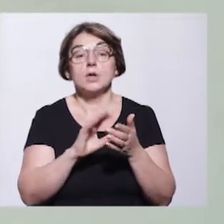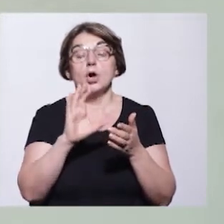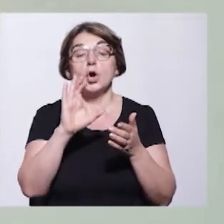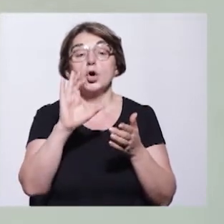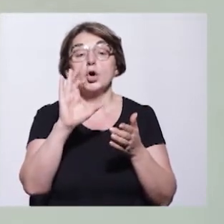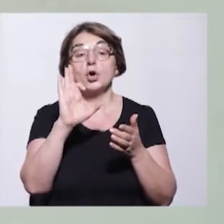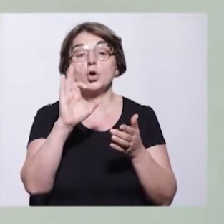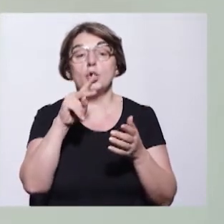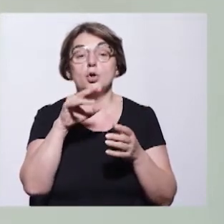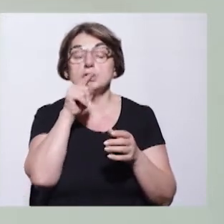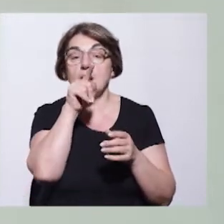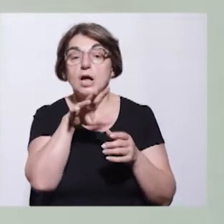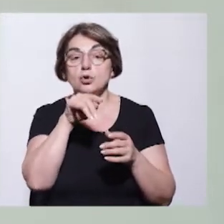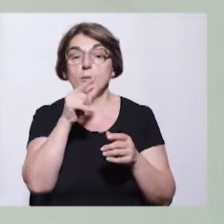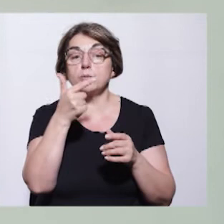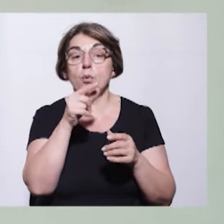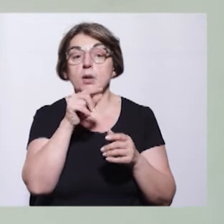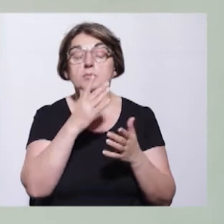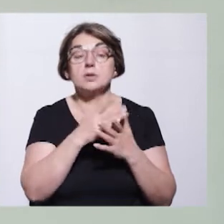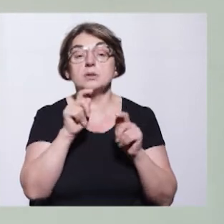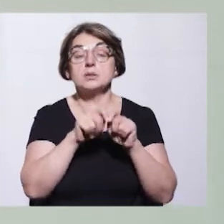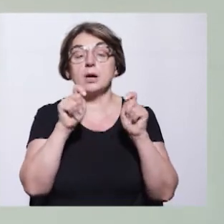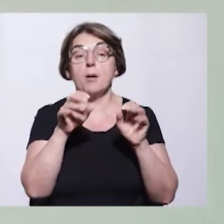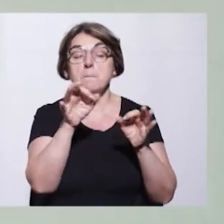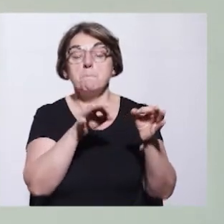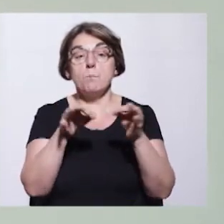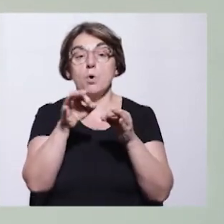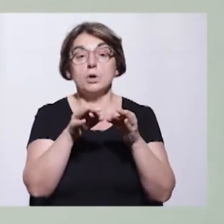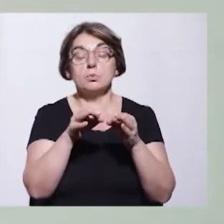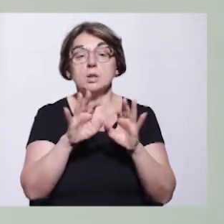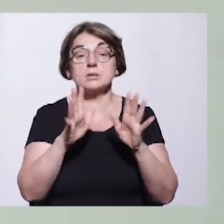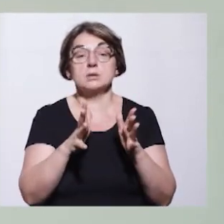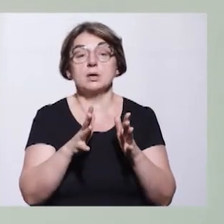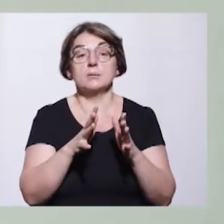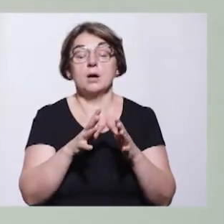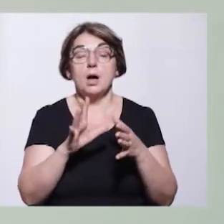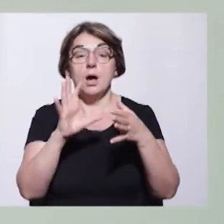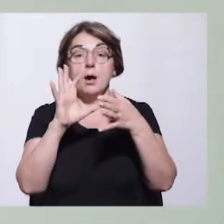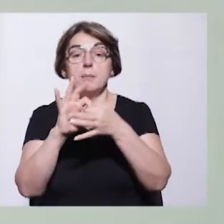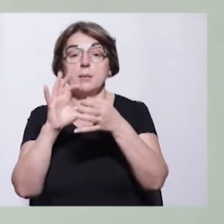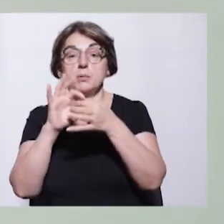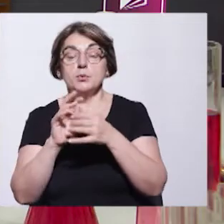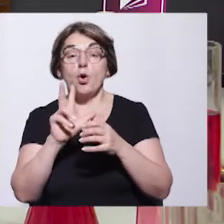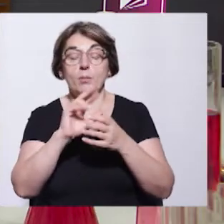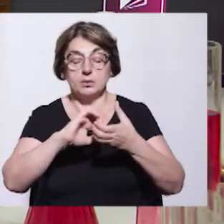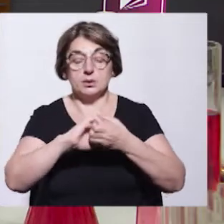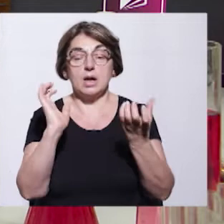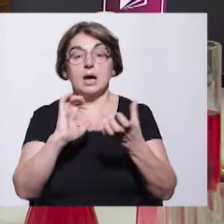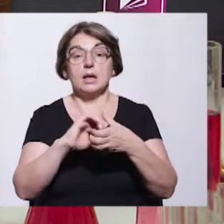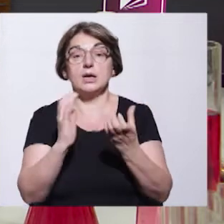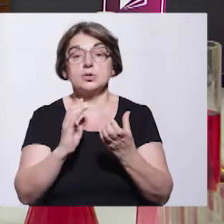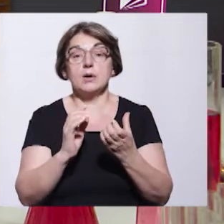შეგვიძლია გამოვსახოთ: ქლორის ატომები, რომელიც წარმოქმნის მოლეკულას, ხდება